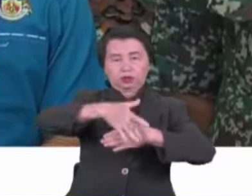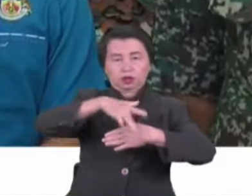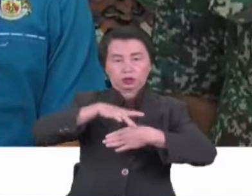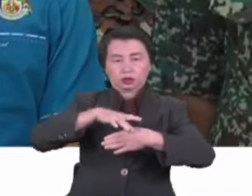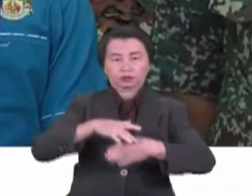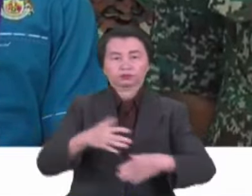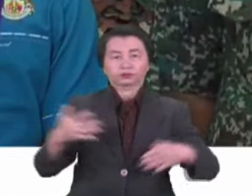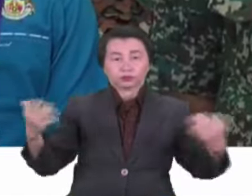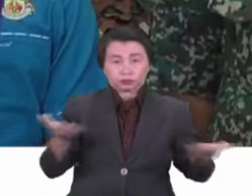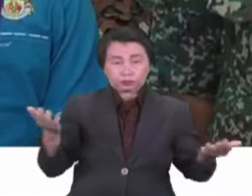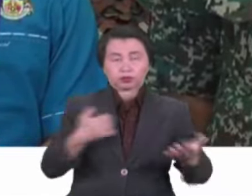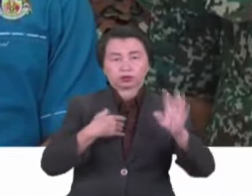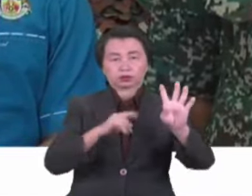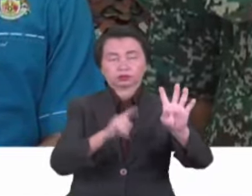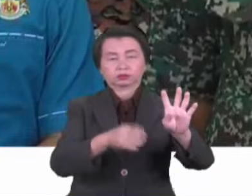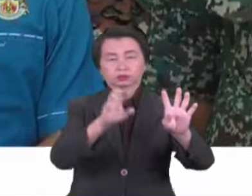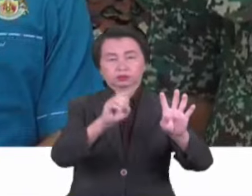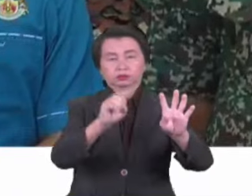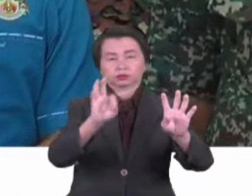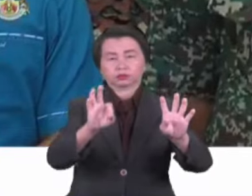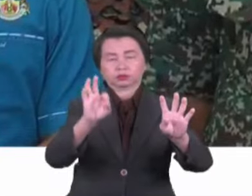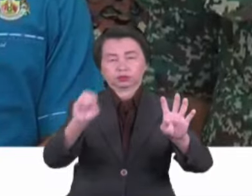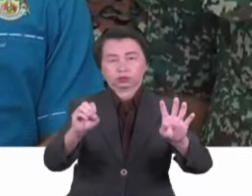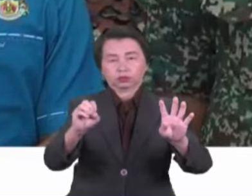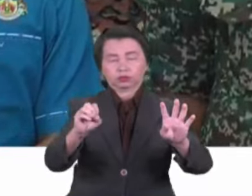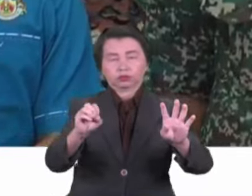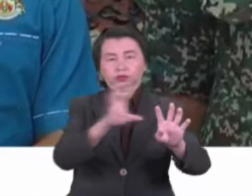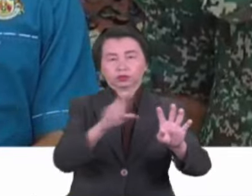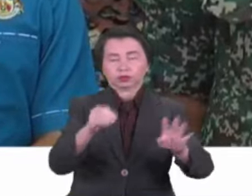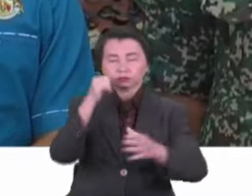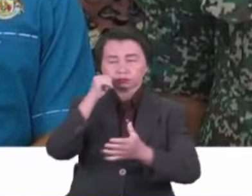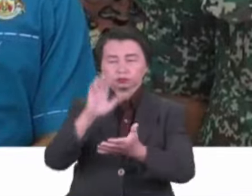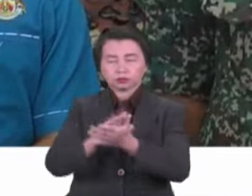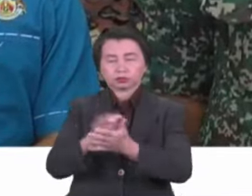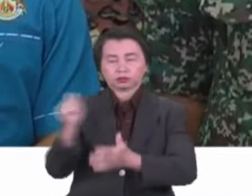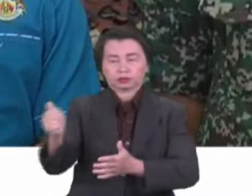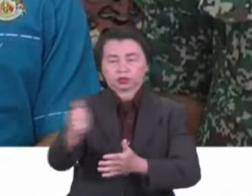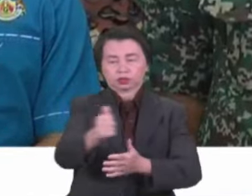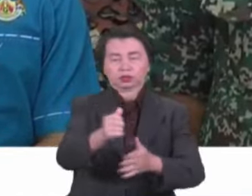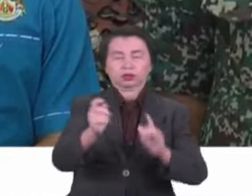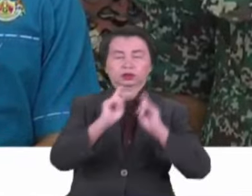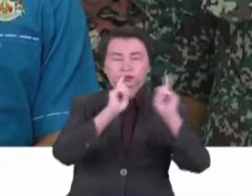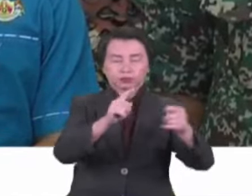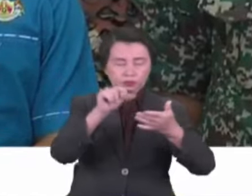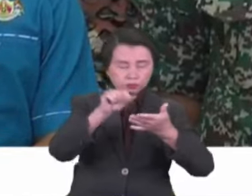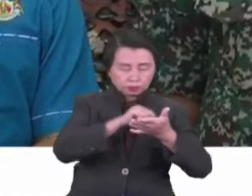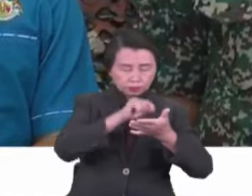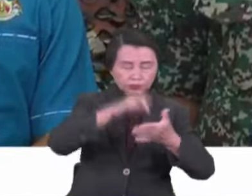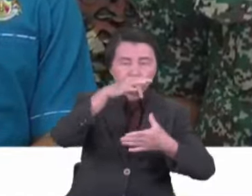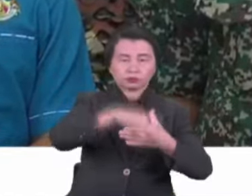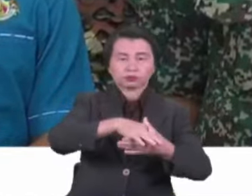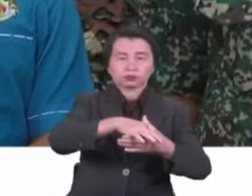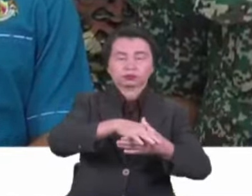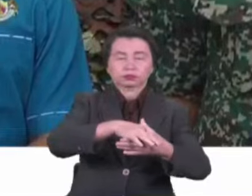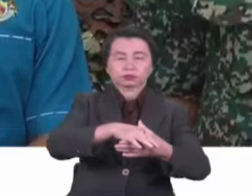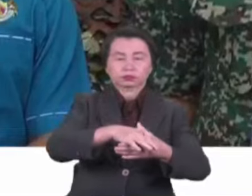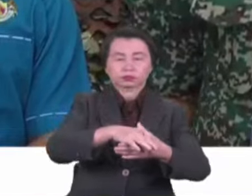sini seramai 4,260 anggota dan juga pasangan masing-masing membuang undi ataupun